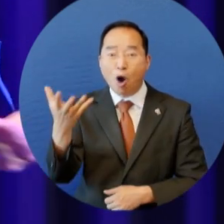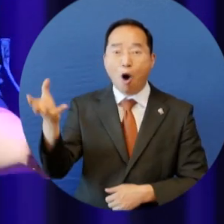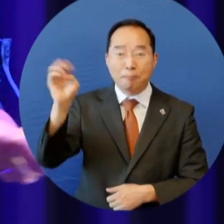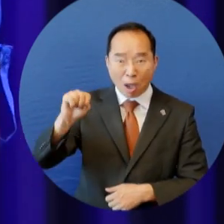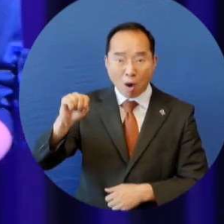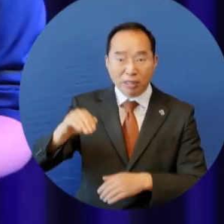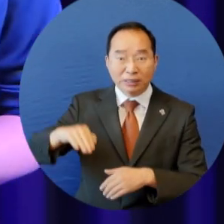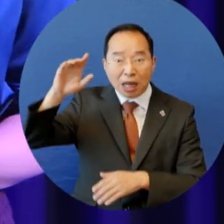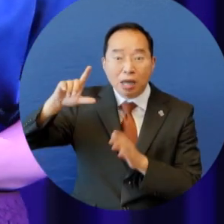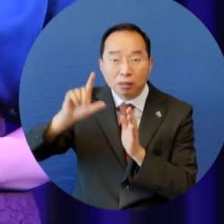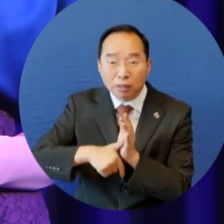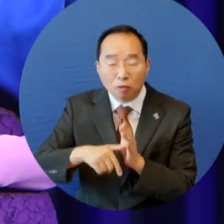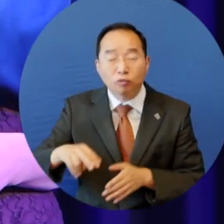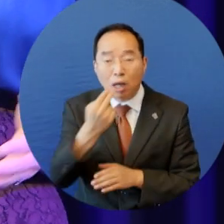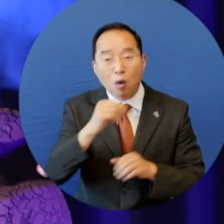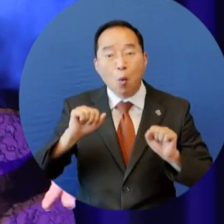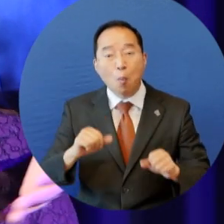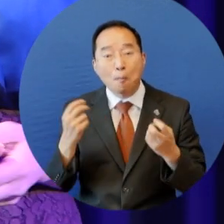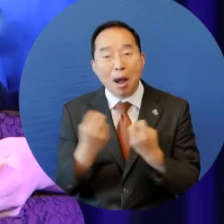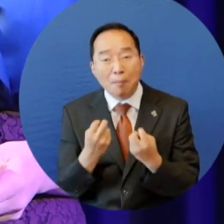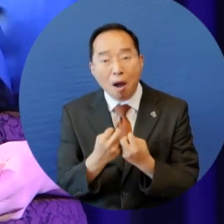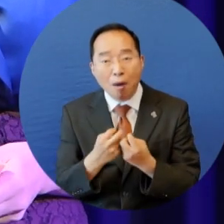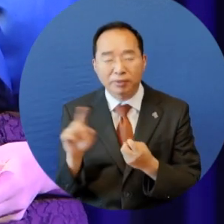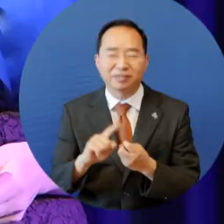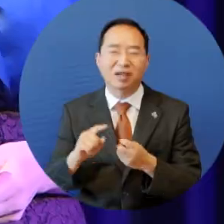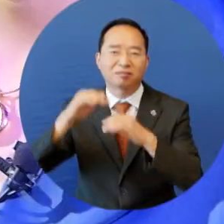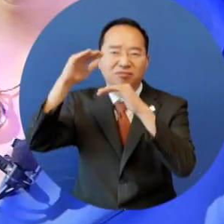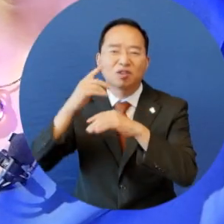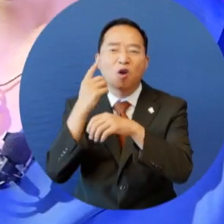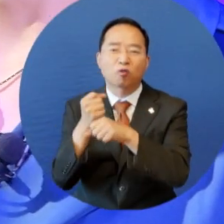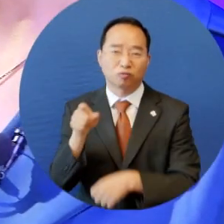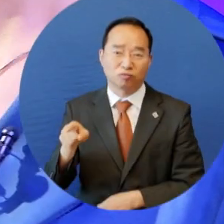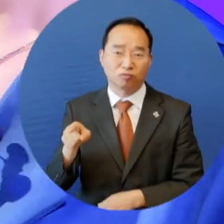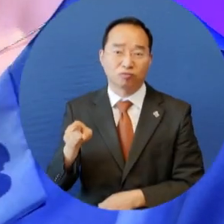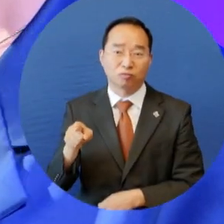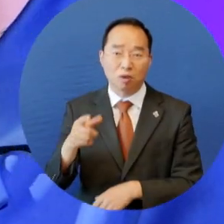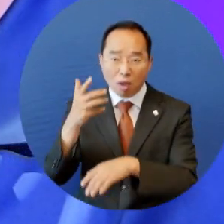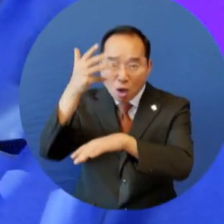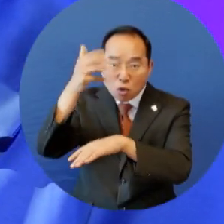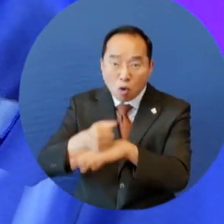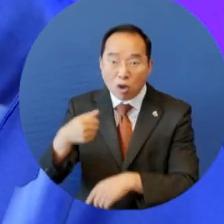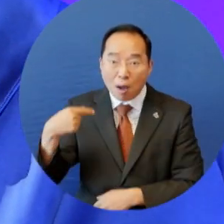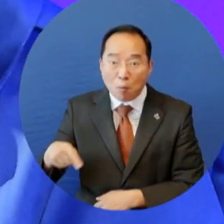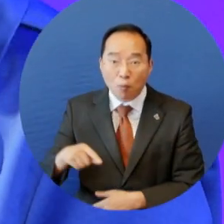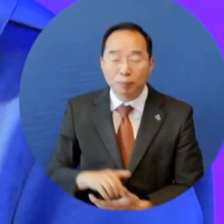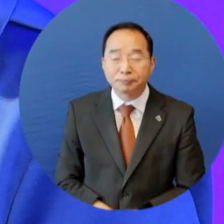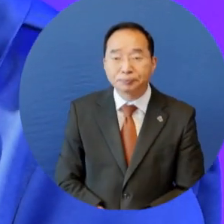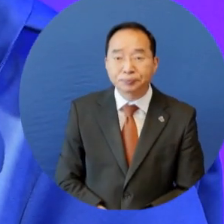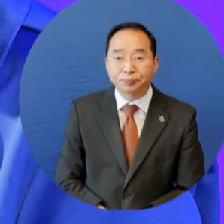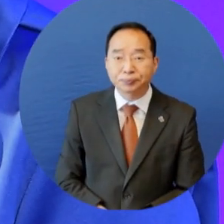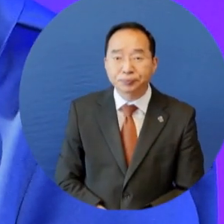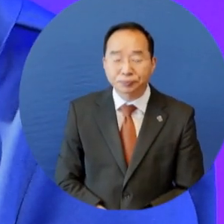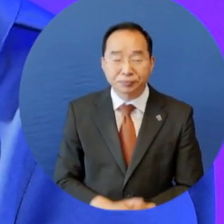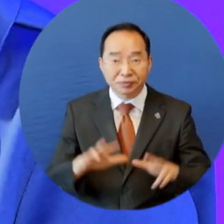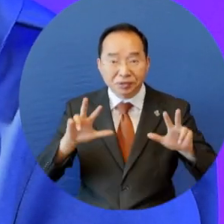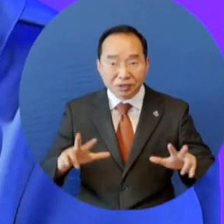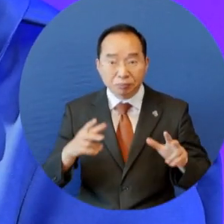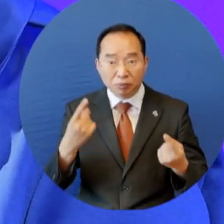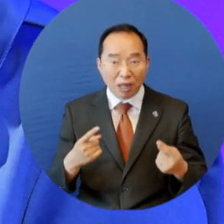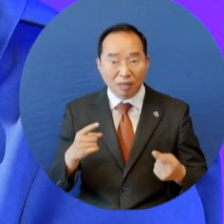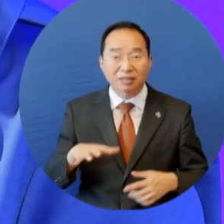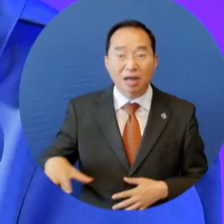위해서는 어떻게 음식을 먹어야 되는지에 관한 리포트였습니다. 이 리포트의 결과는 아주 명료하고